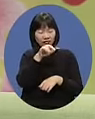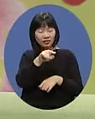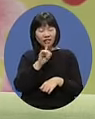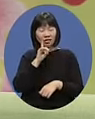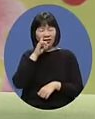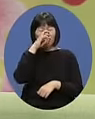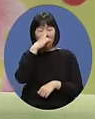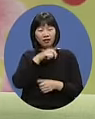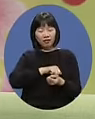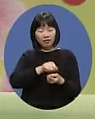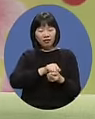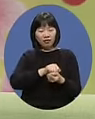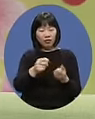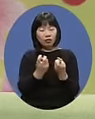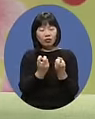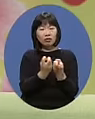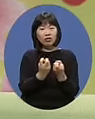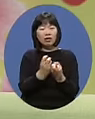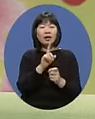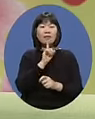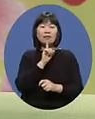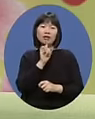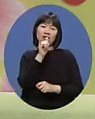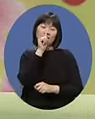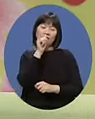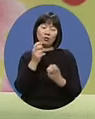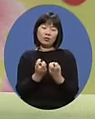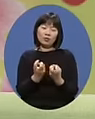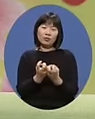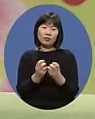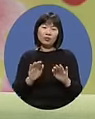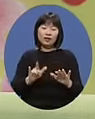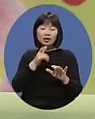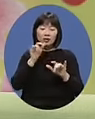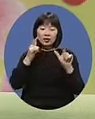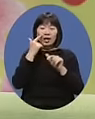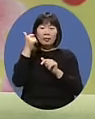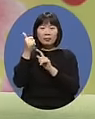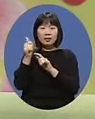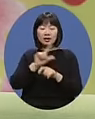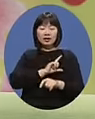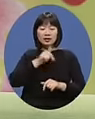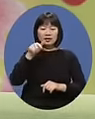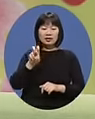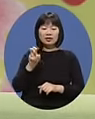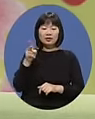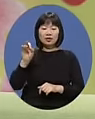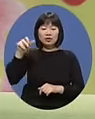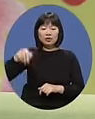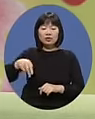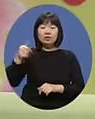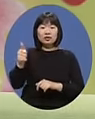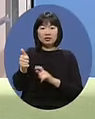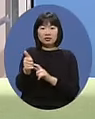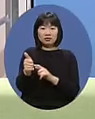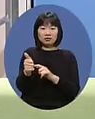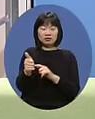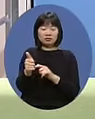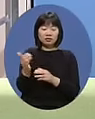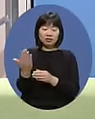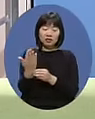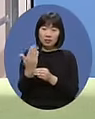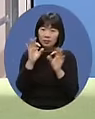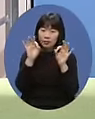저거 어떻게 치우지? 이렇게 말씀하고 계시는 건 아닌지요. 수요일의 아빠 김영규 씨, 아빠들은 낙엽 보면 어때요?